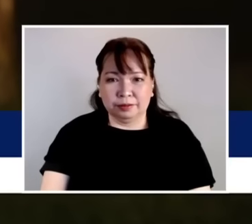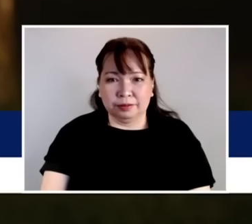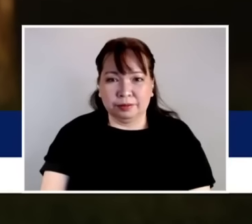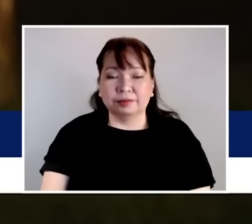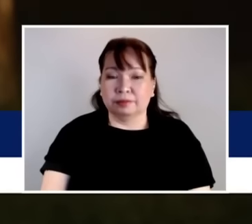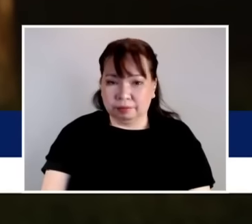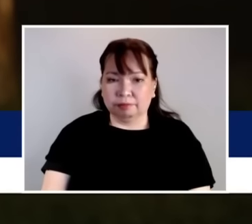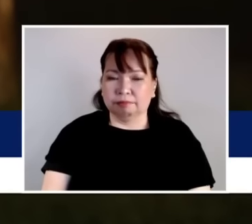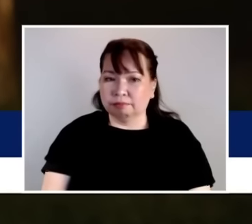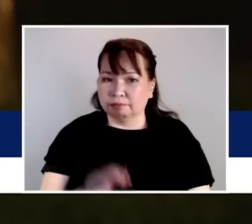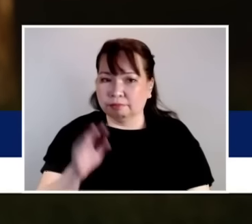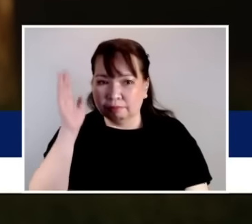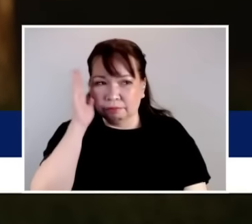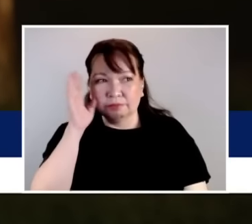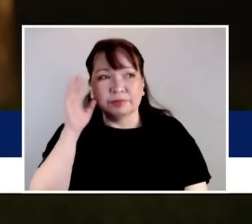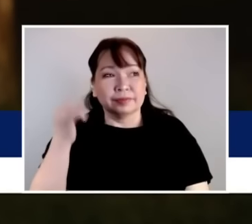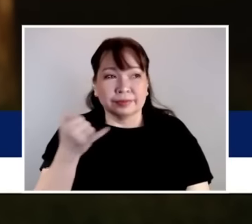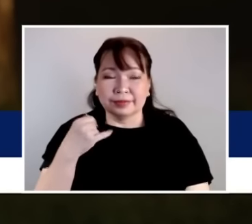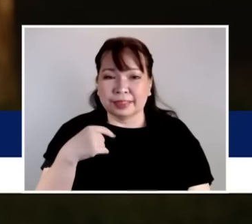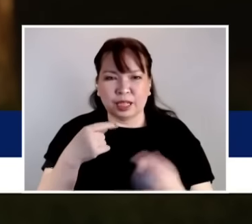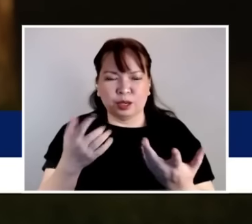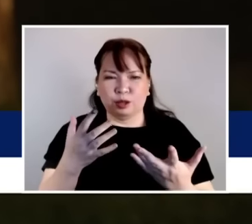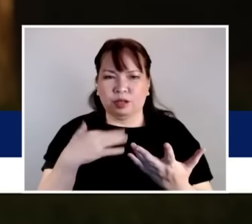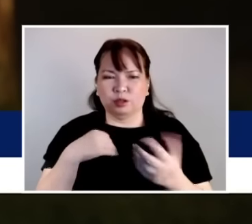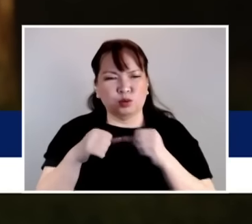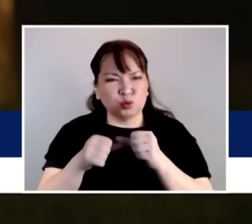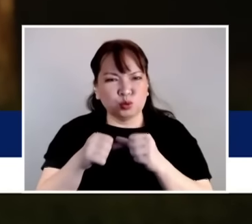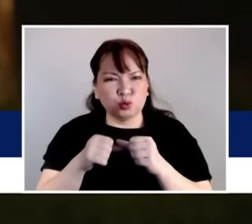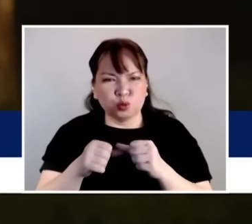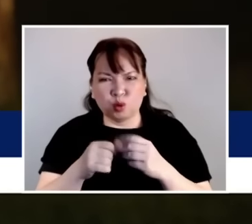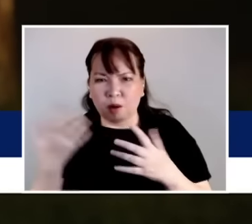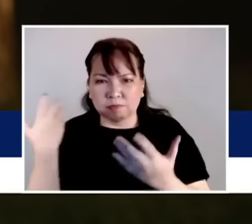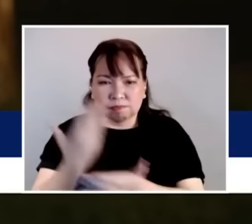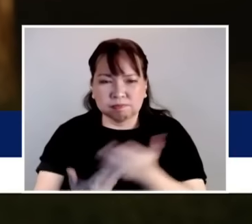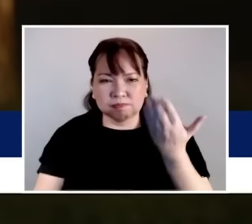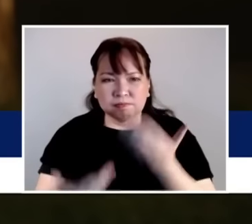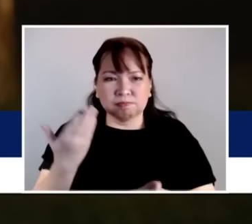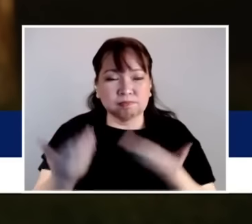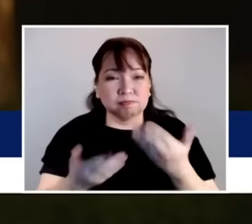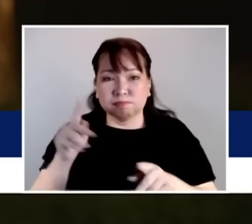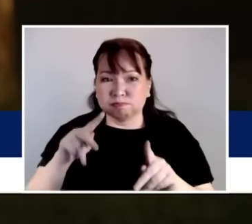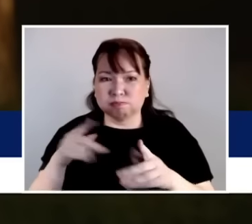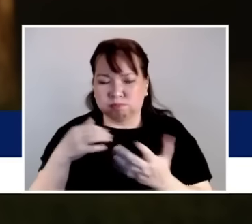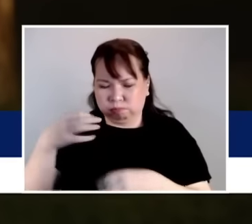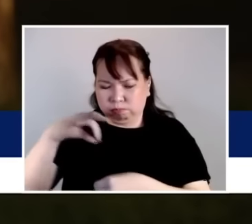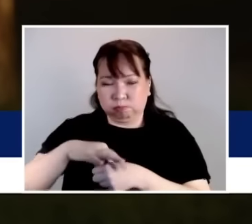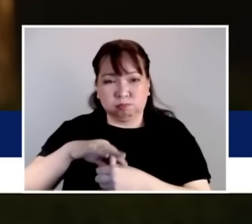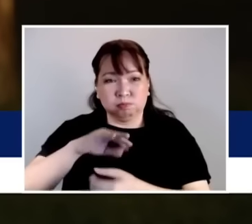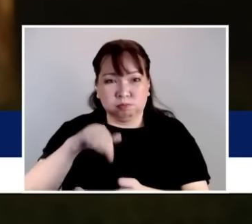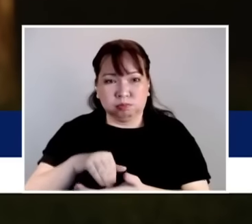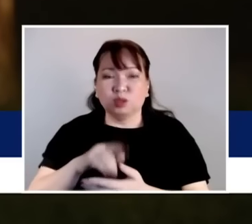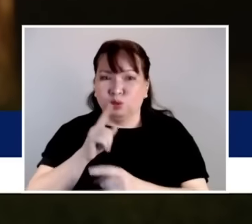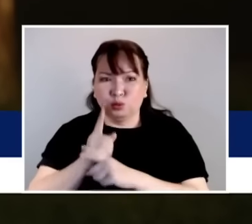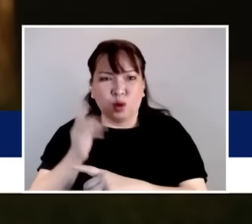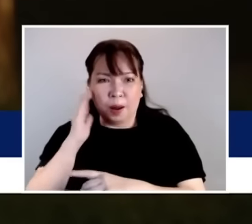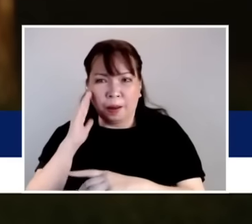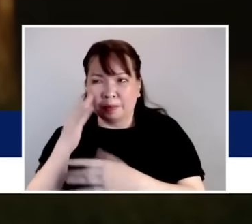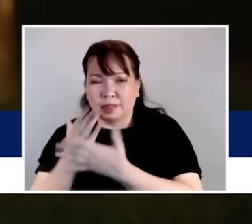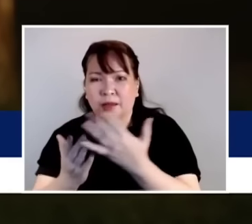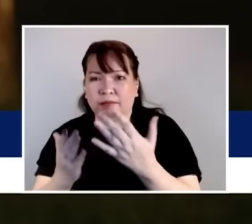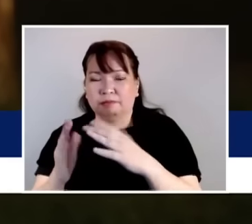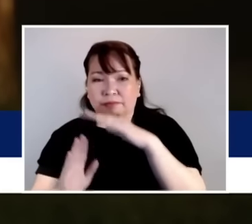Bernadette, sa ngayon ay patuloy na dumarating yung mga tao sa mga polling places dito sa Marawi, bagamat yung iba ay sarado na. Ang problema